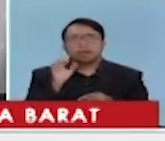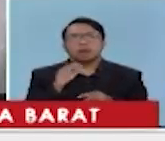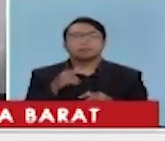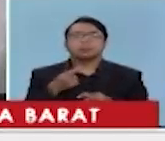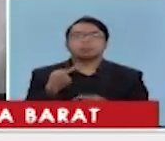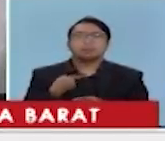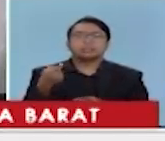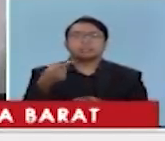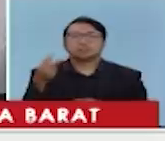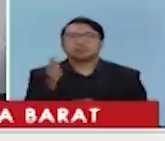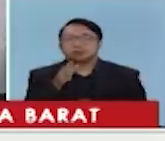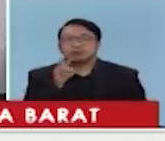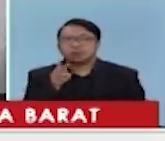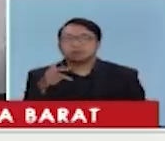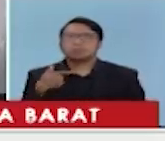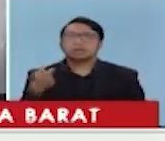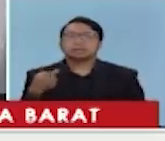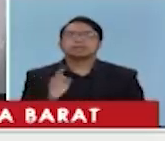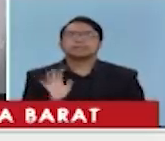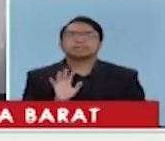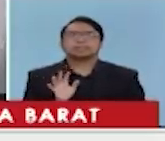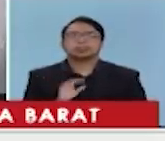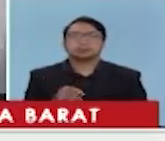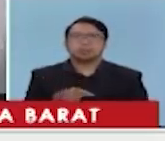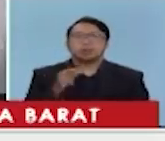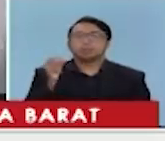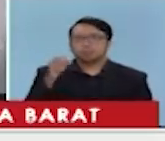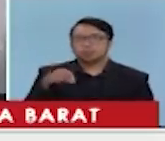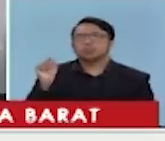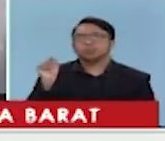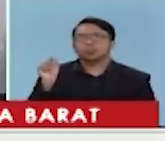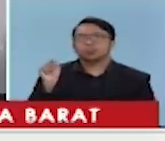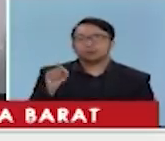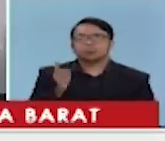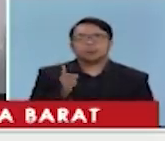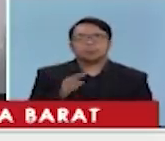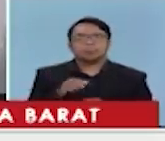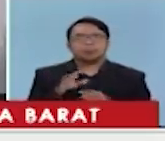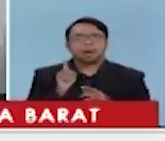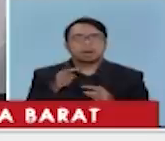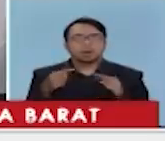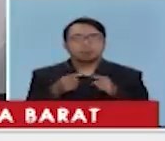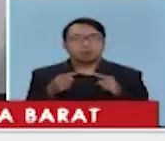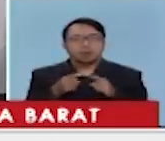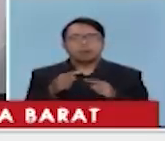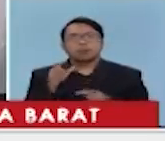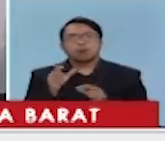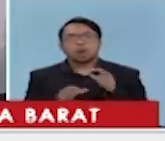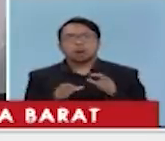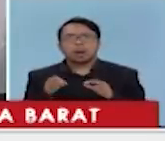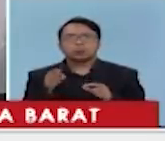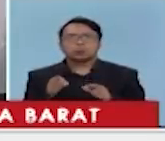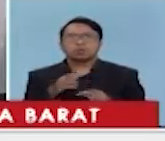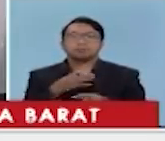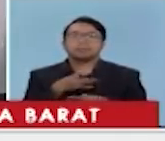yang berunsur kesusilaan, begitu ya Pak ya? Betul, baik. Jadi ini ada urusannya dengan supply dan demand. Ketika supply itu